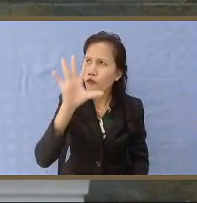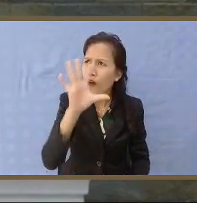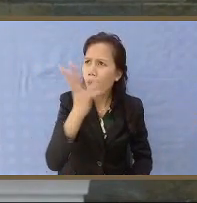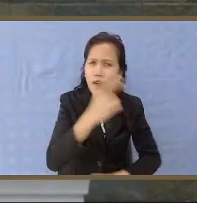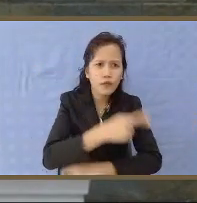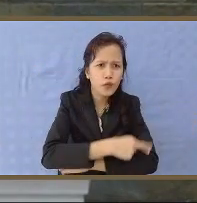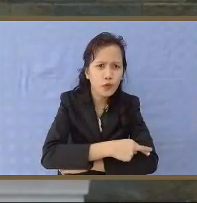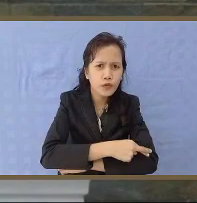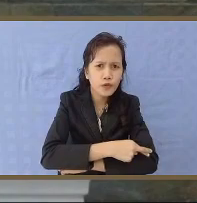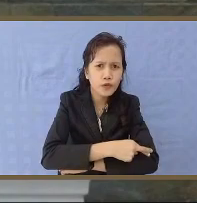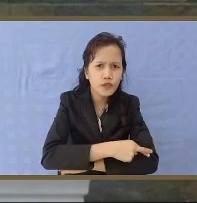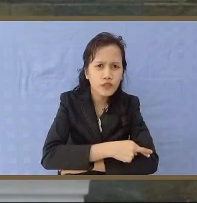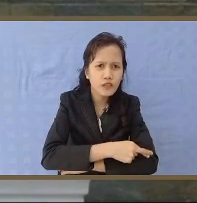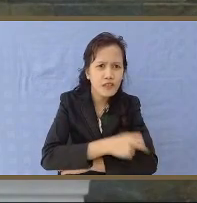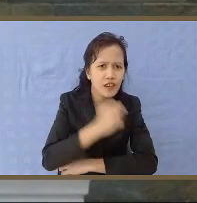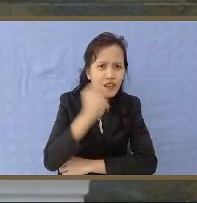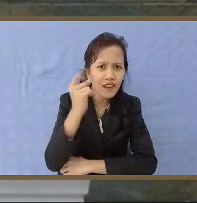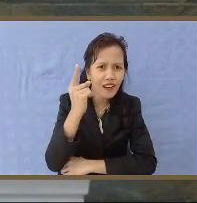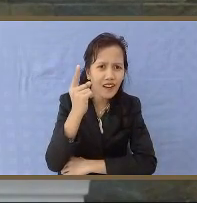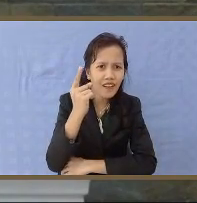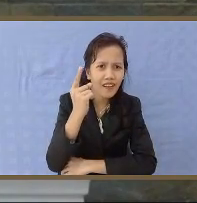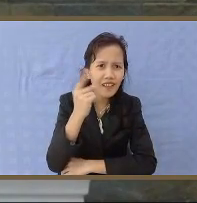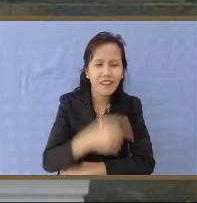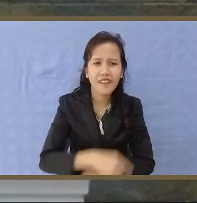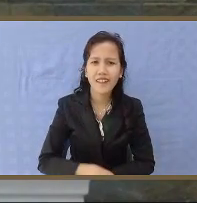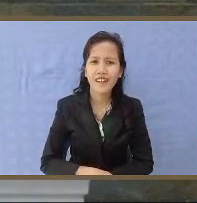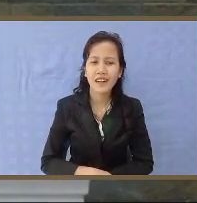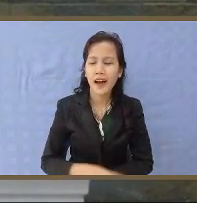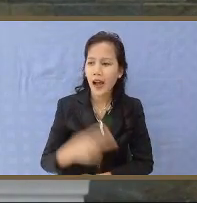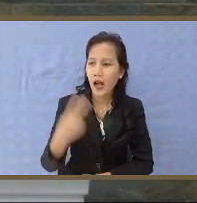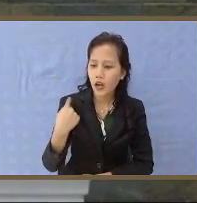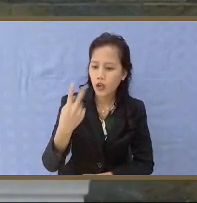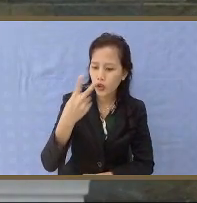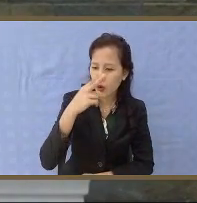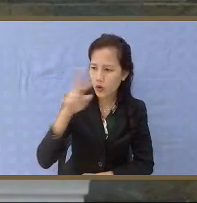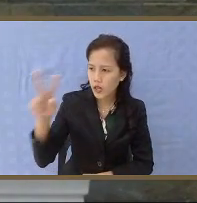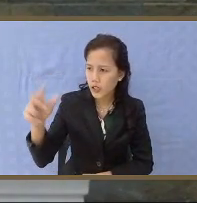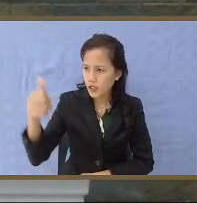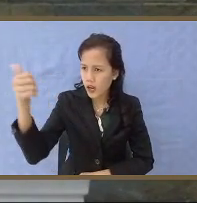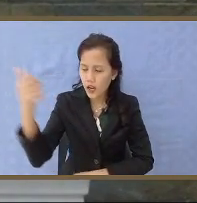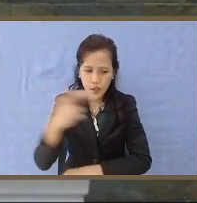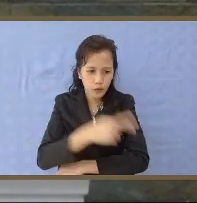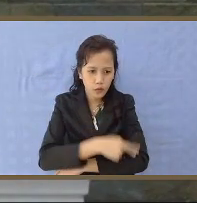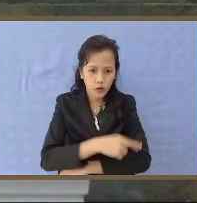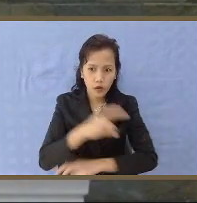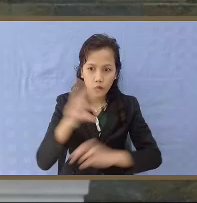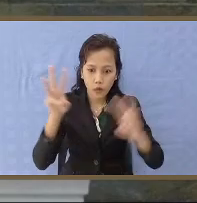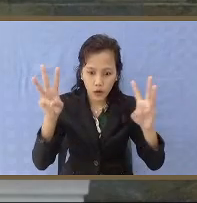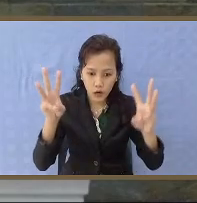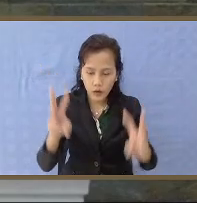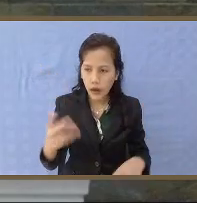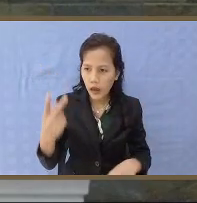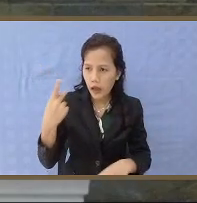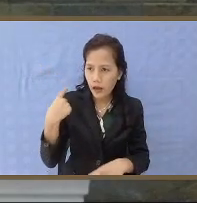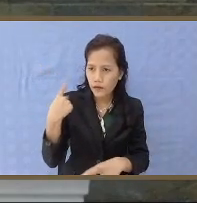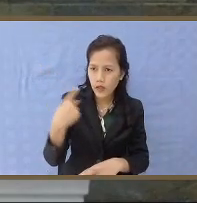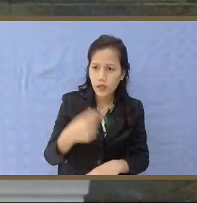Tinan nyo, may master's bedroom, meron pa sila hanggang sa, mapunta pa yan sa, ano tawag nyo, katulong, kwarto ng